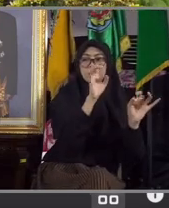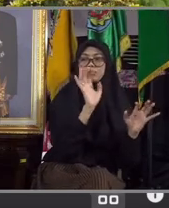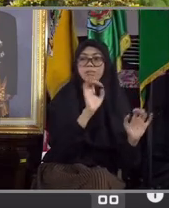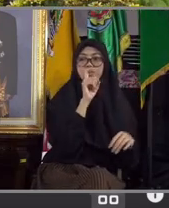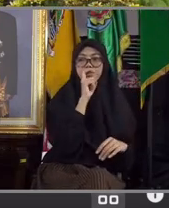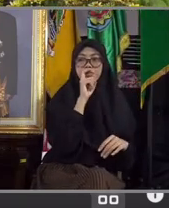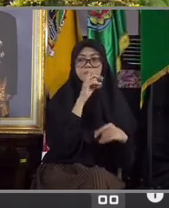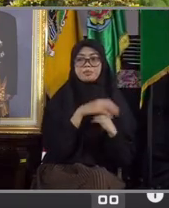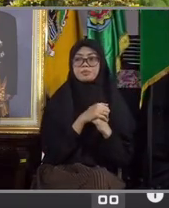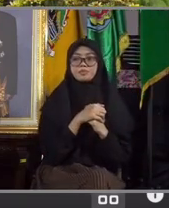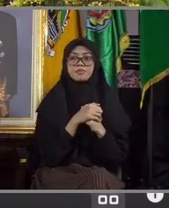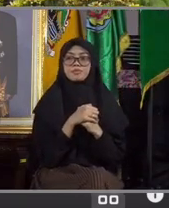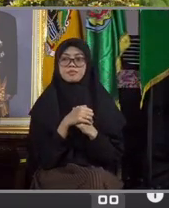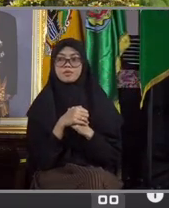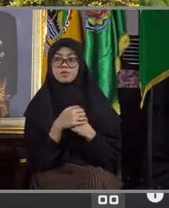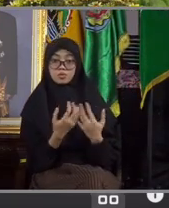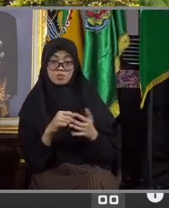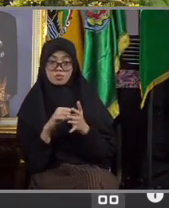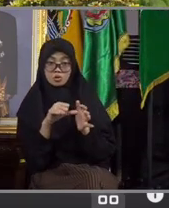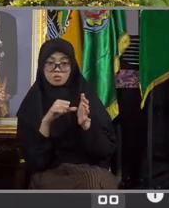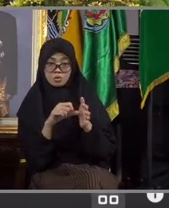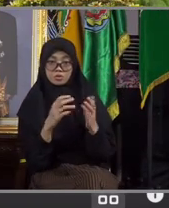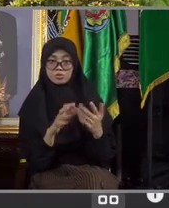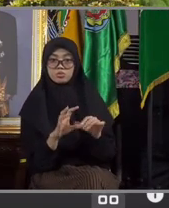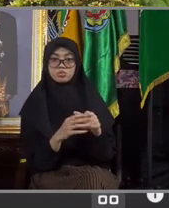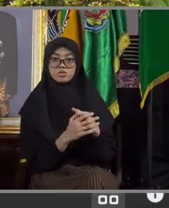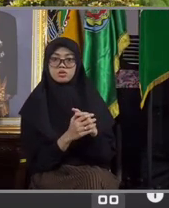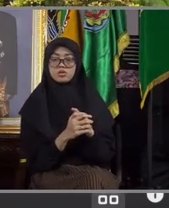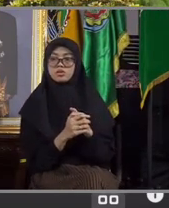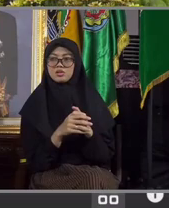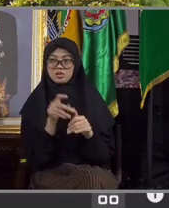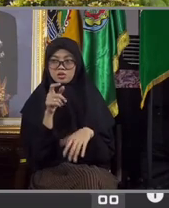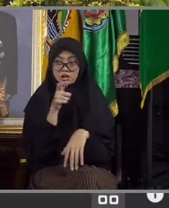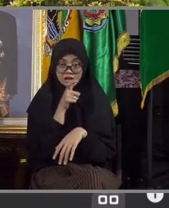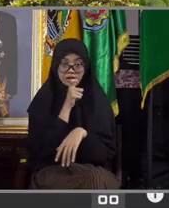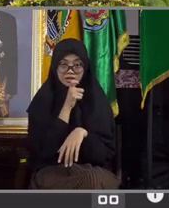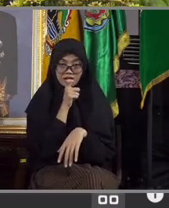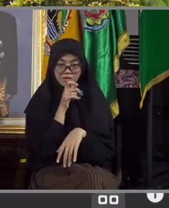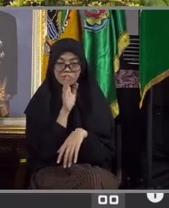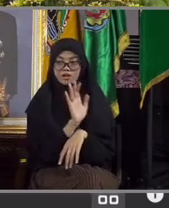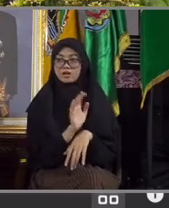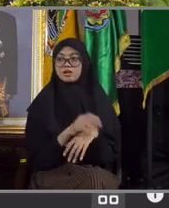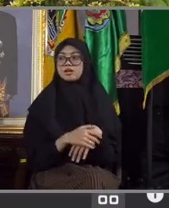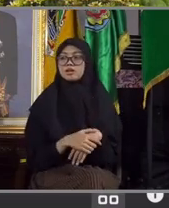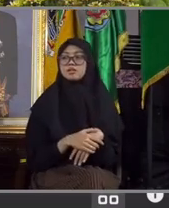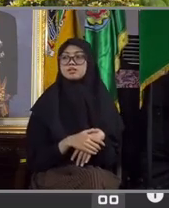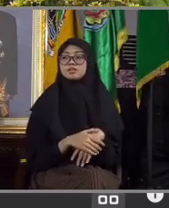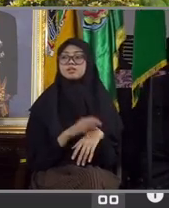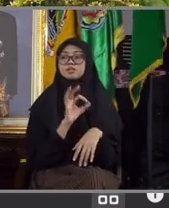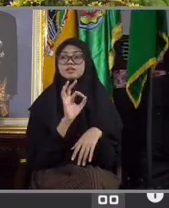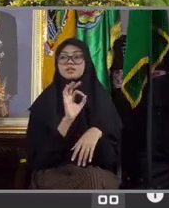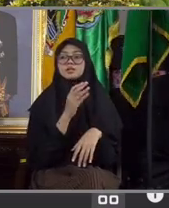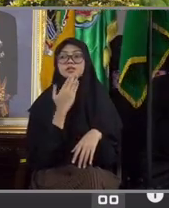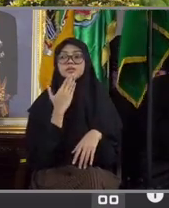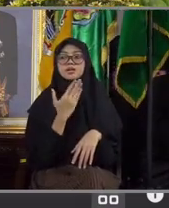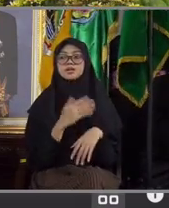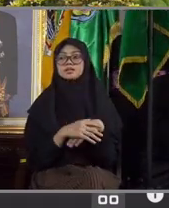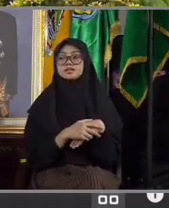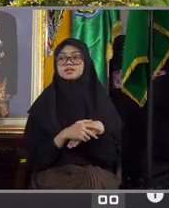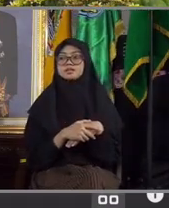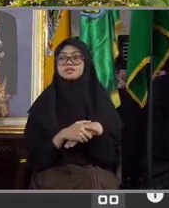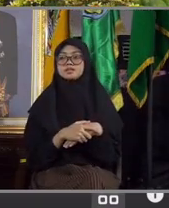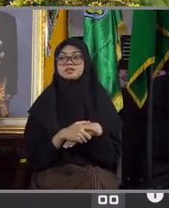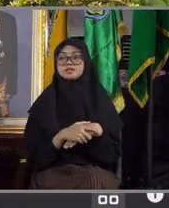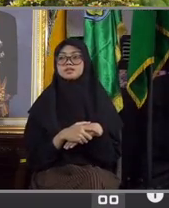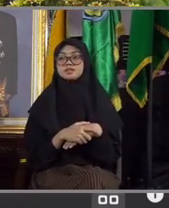Kegiatan banyak apa bebek? malah guyu. Ya, oke, Bu, makasih.